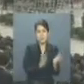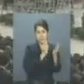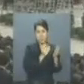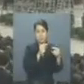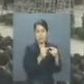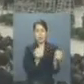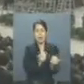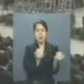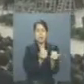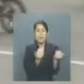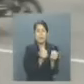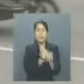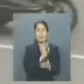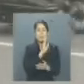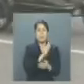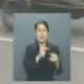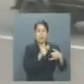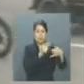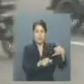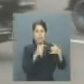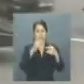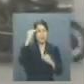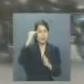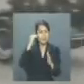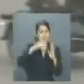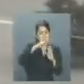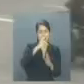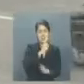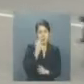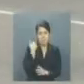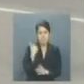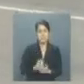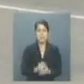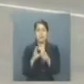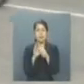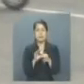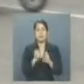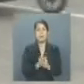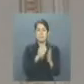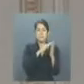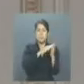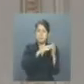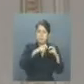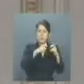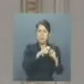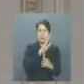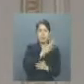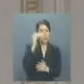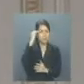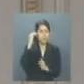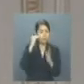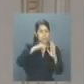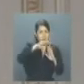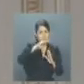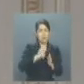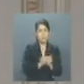ารือกับรัฐมนตรีต่างประเทศของเกาหลีใต้และสหรัฐเกี่ยวกับประเด็นสถานการณ์เกาหลีเหนือโดยมีรายงานว่าวันนี้รัฐมนตรีต่างประเท